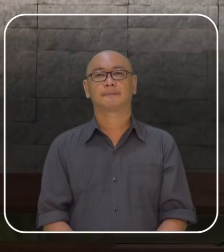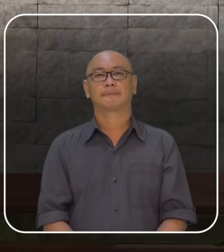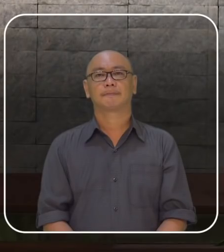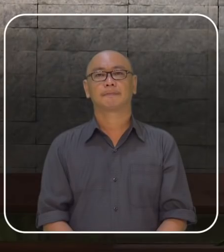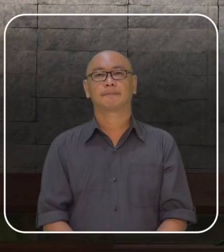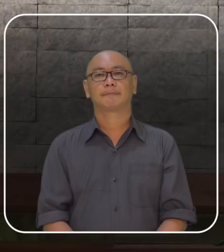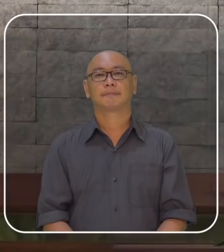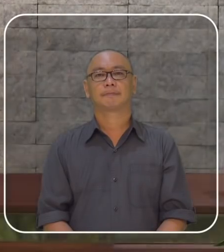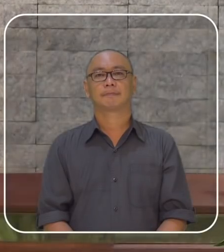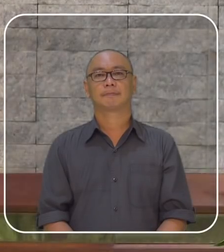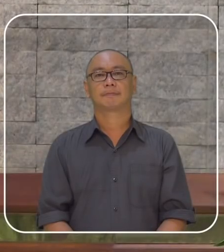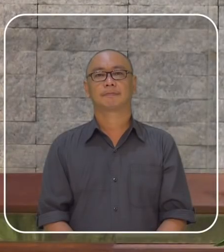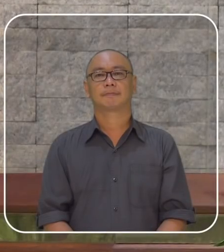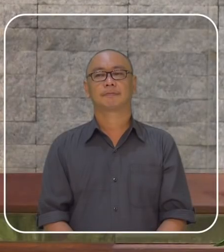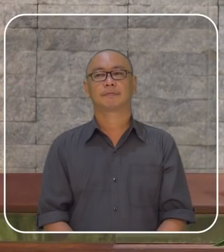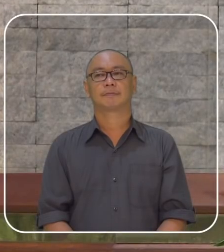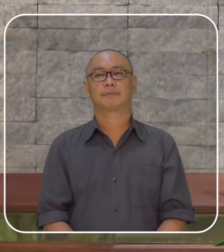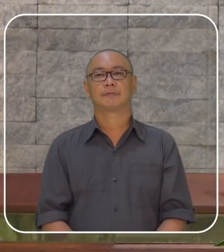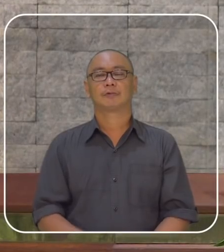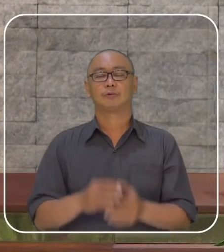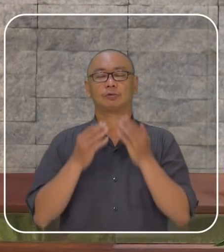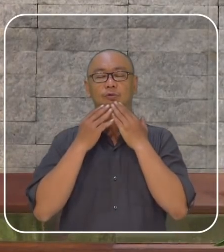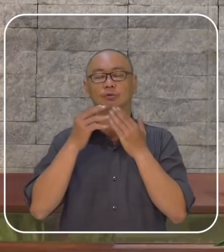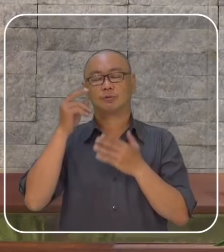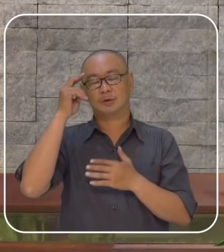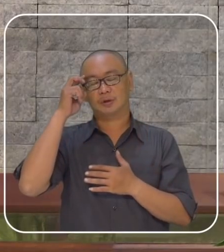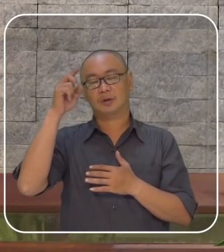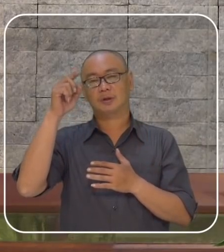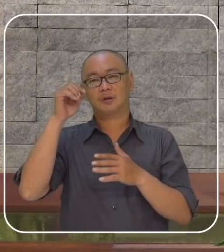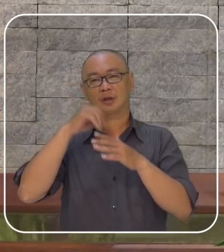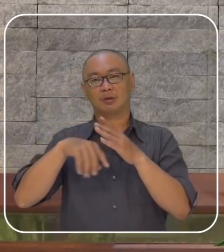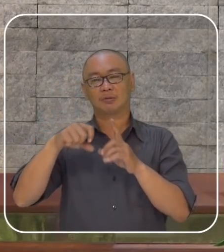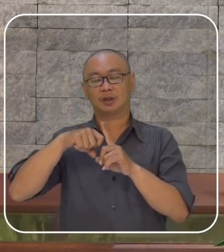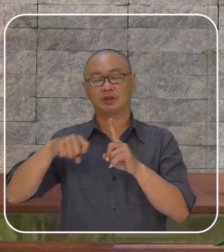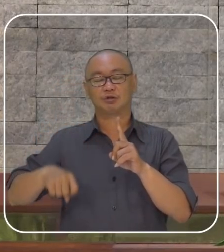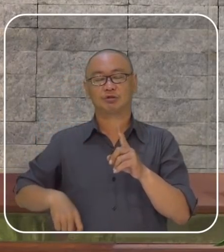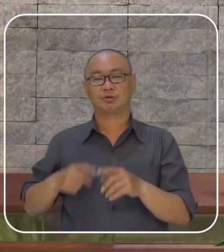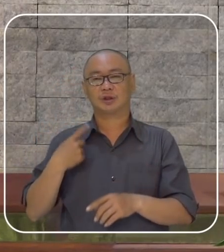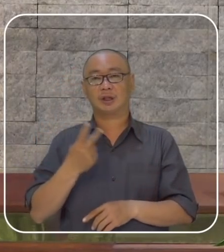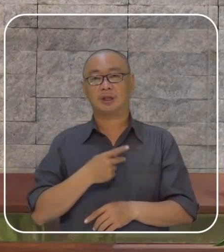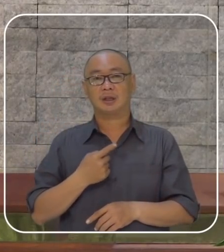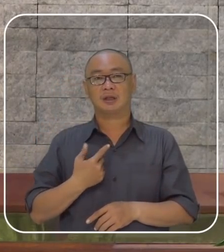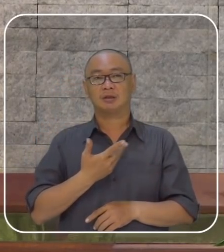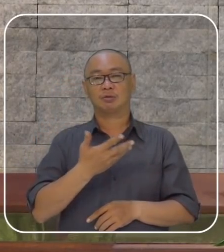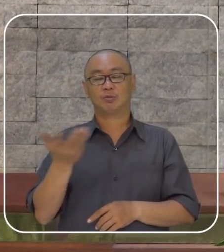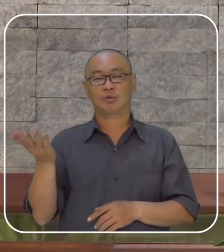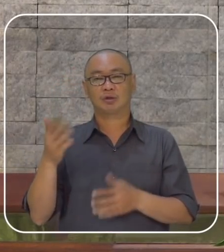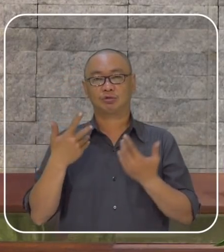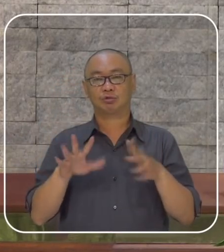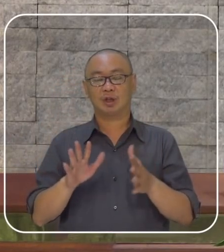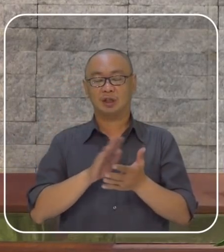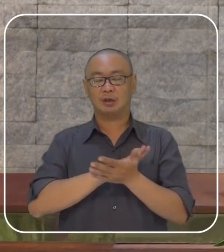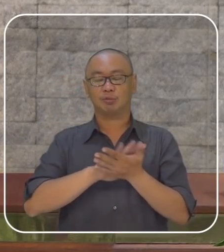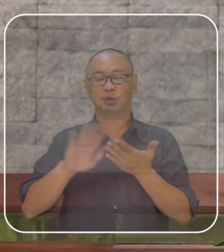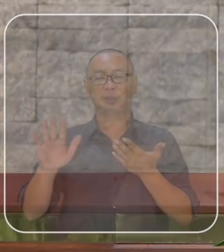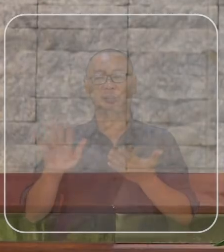Kristus Yesus. Syukur pada Allah bahwa di dalam Kristus kita semua telah